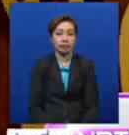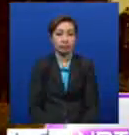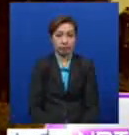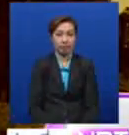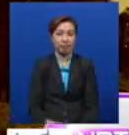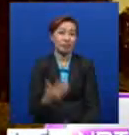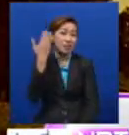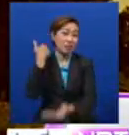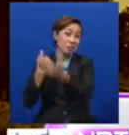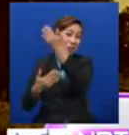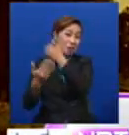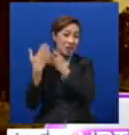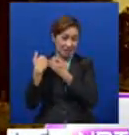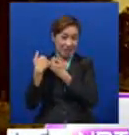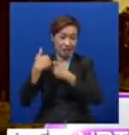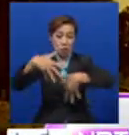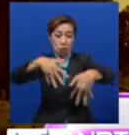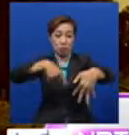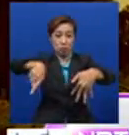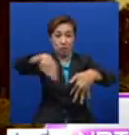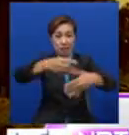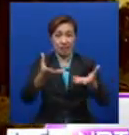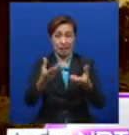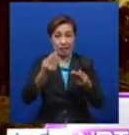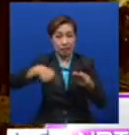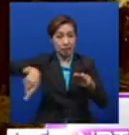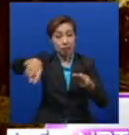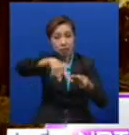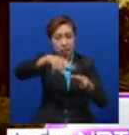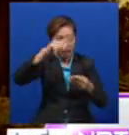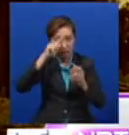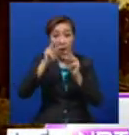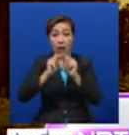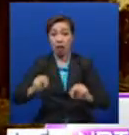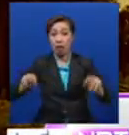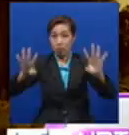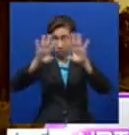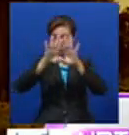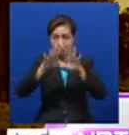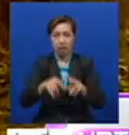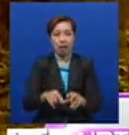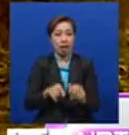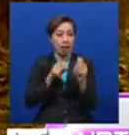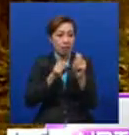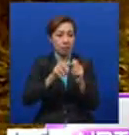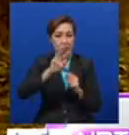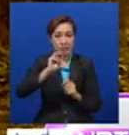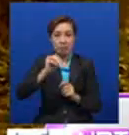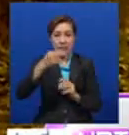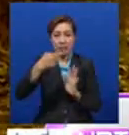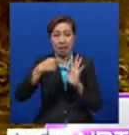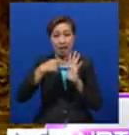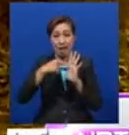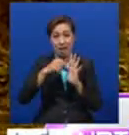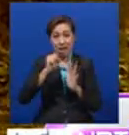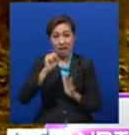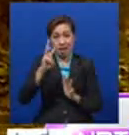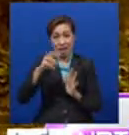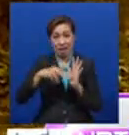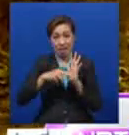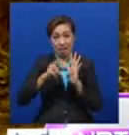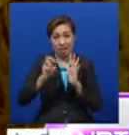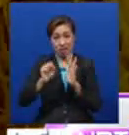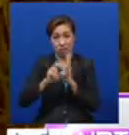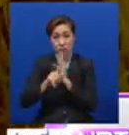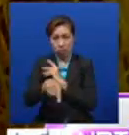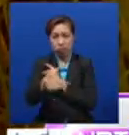ในอดีตพื้นที่ชุมชนบ้านสาลาดินตำบลมหาสวัสดิ์อำเภอพุทธมณฑลจังหวัดนครปฐมต้องประสบกับปัญหาน้ำทั้งน้ำท่วมซ้